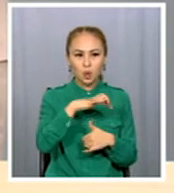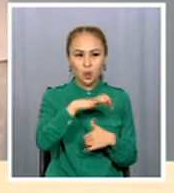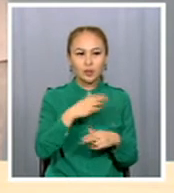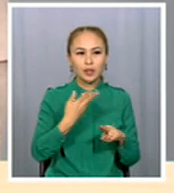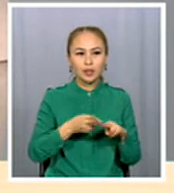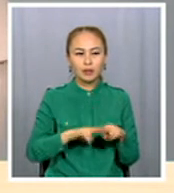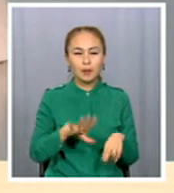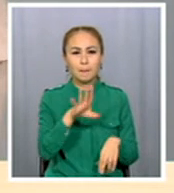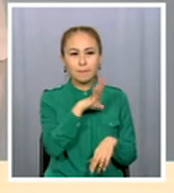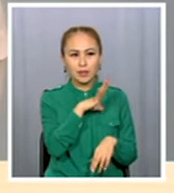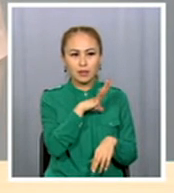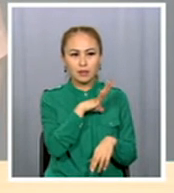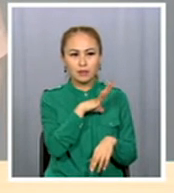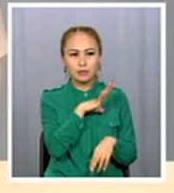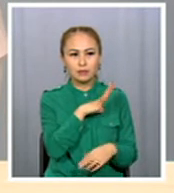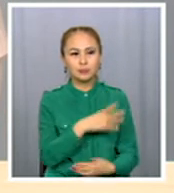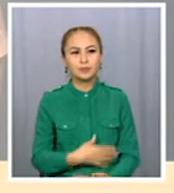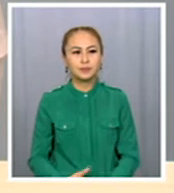было?